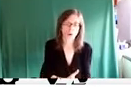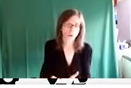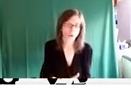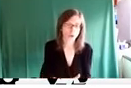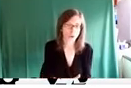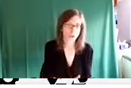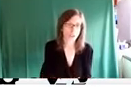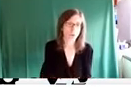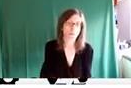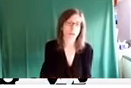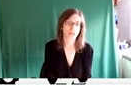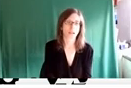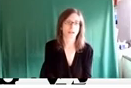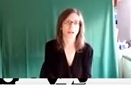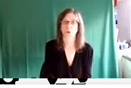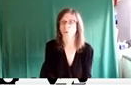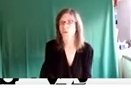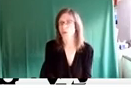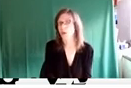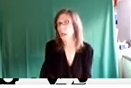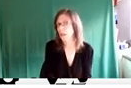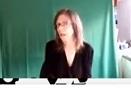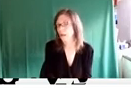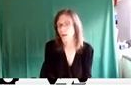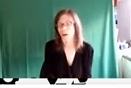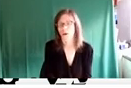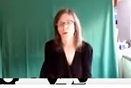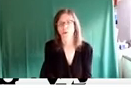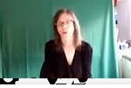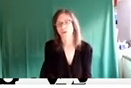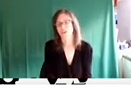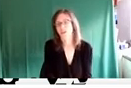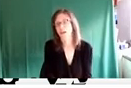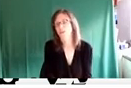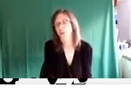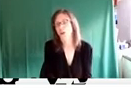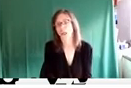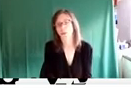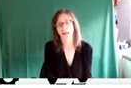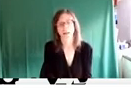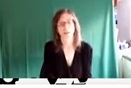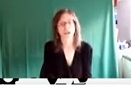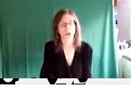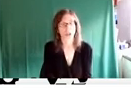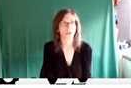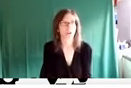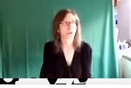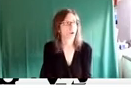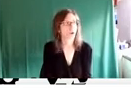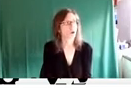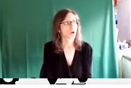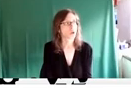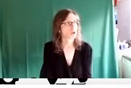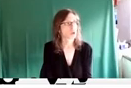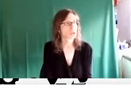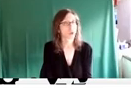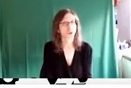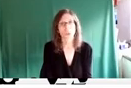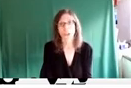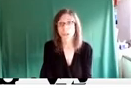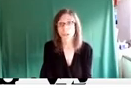ou en fonction des bonnes pratiques dans son domaine. Donc, si dans votre domaine, par exemple, les gens qui font